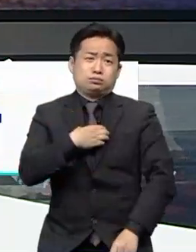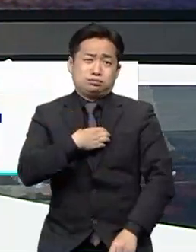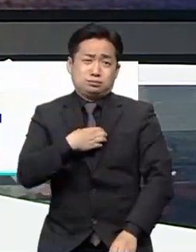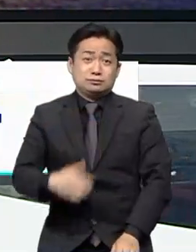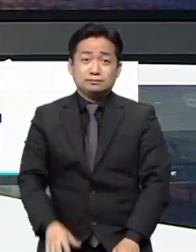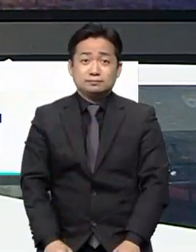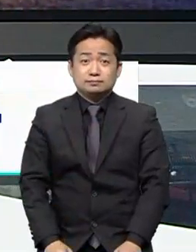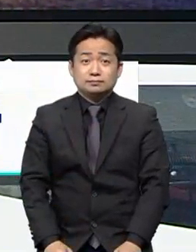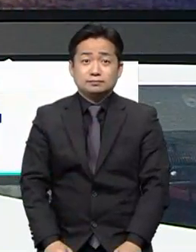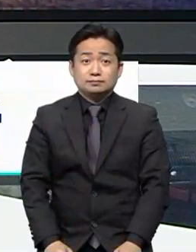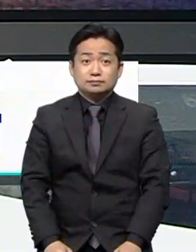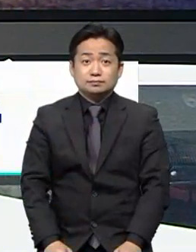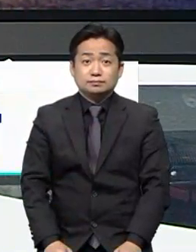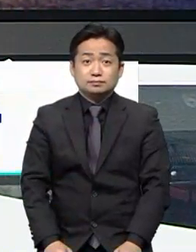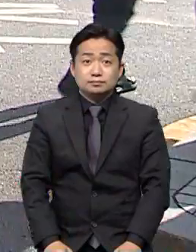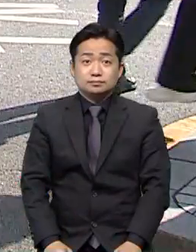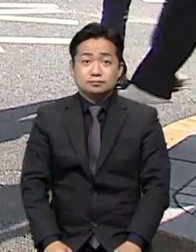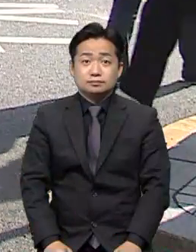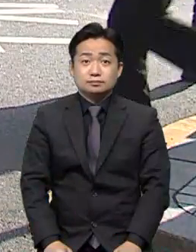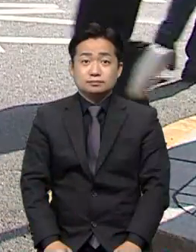김기태 기자입니다.